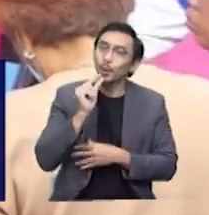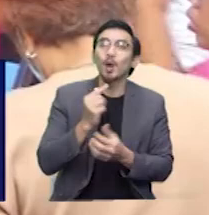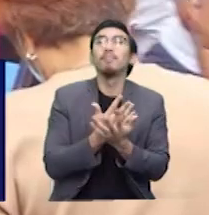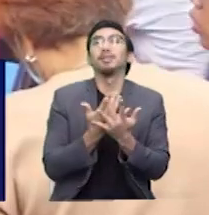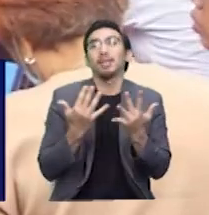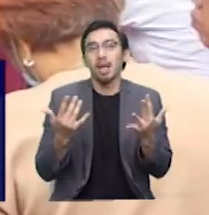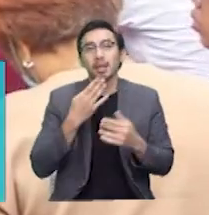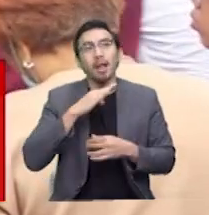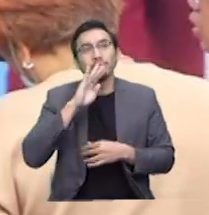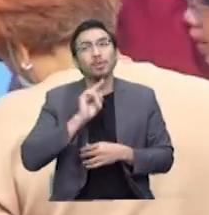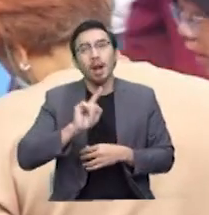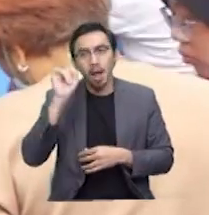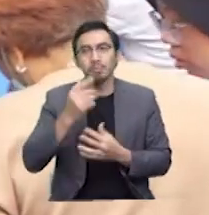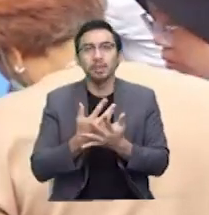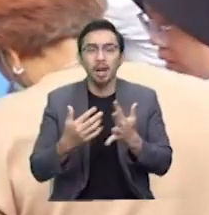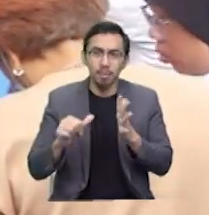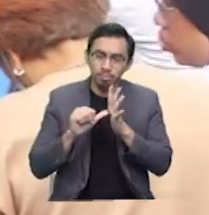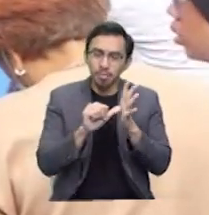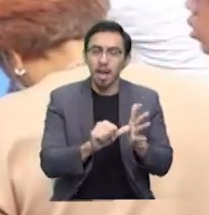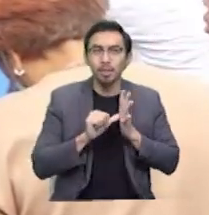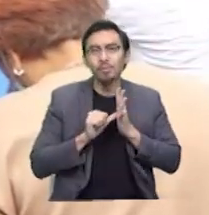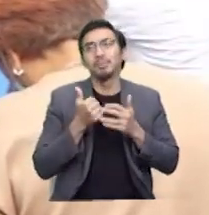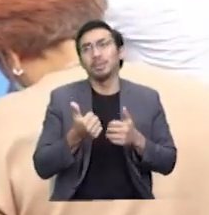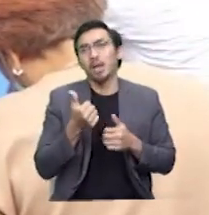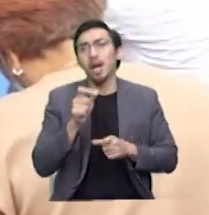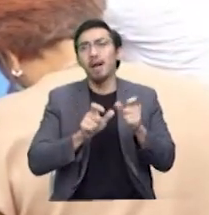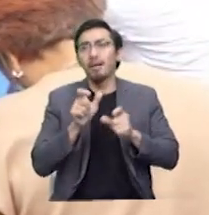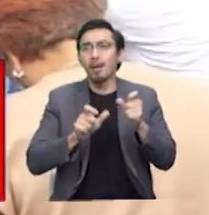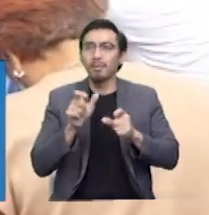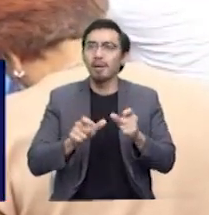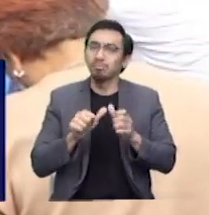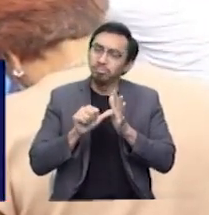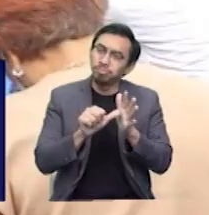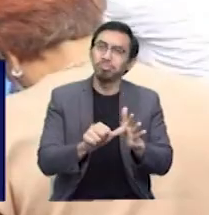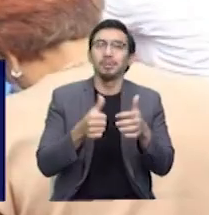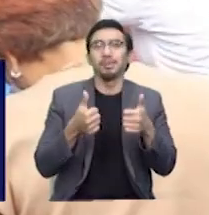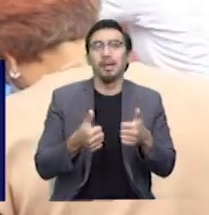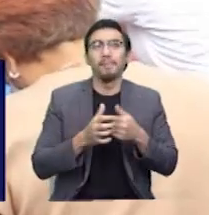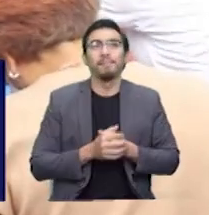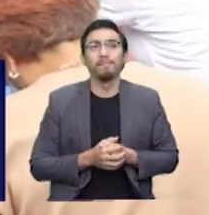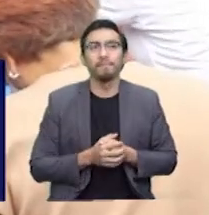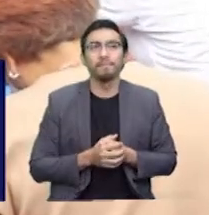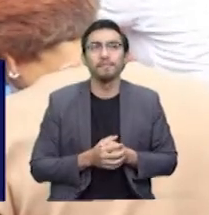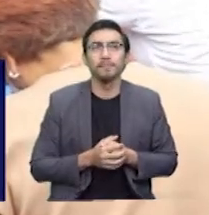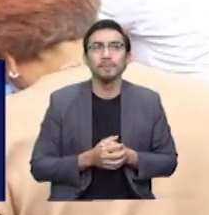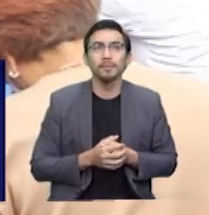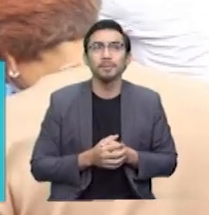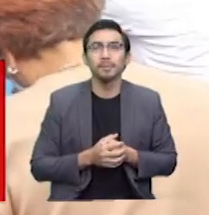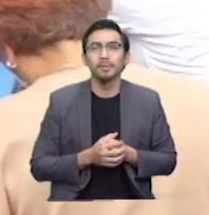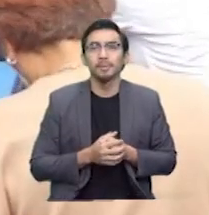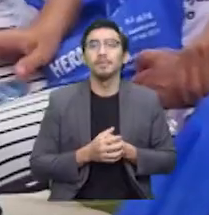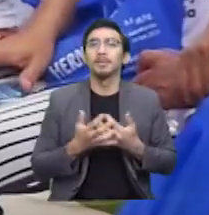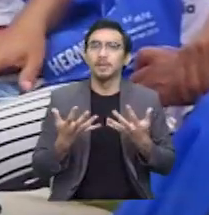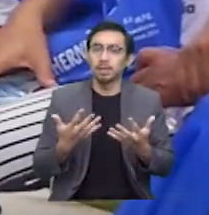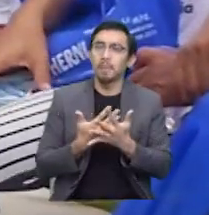bisa nolong orang-orang yang kurang mampu lah gitu. Biar bisa ketolong kesehatannya, biar terjamin lah